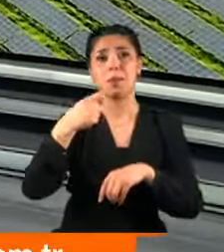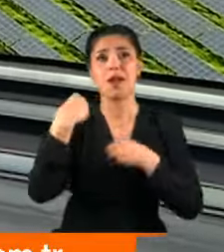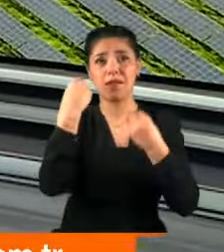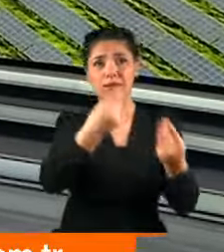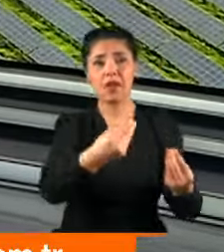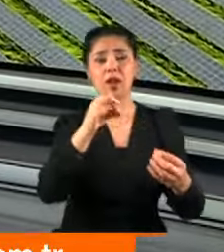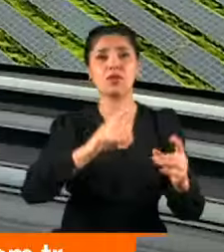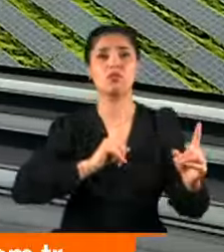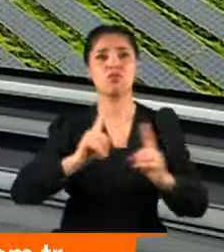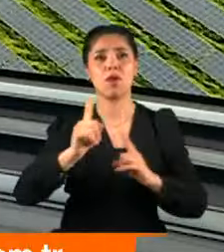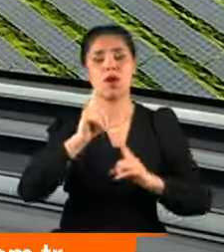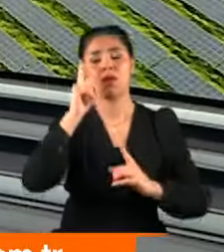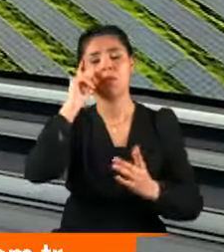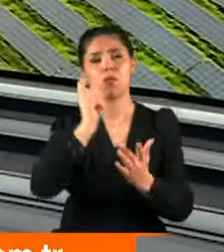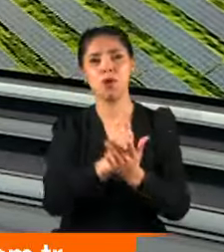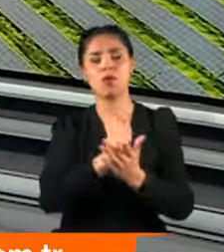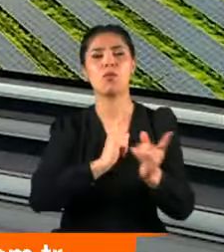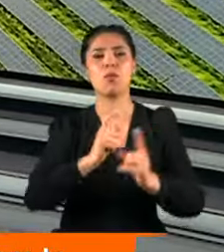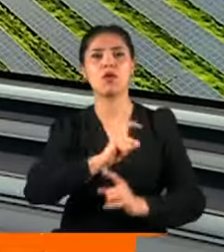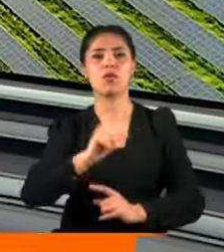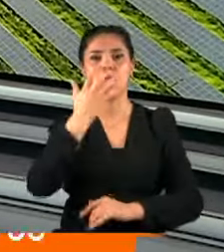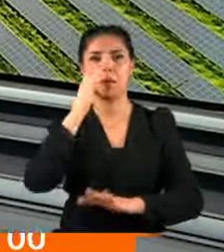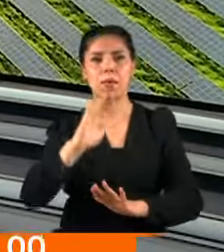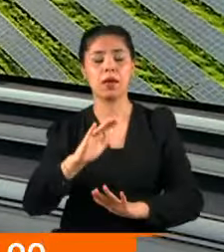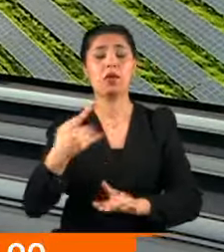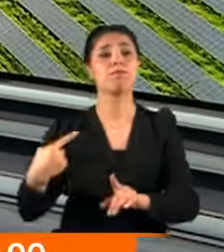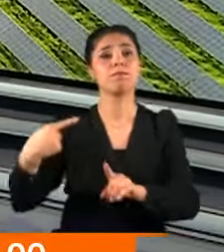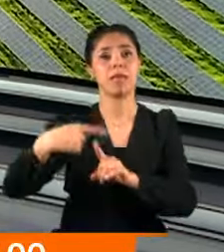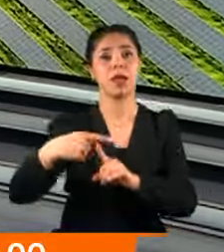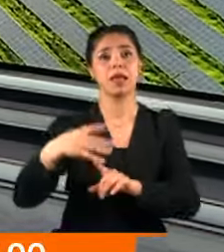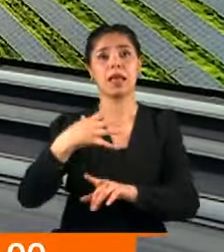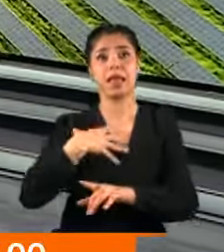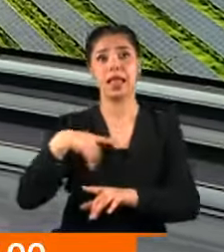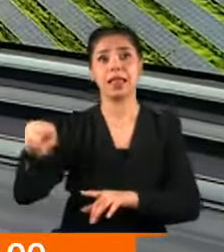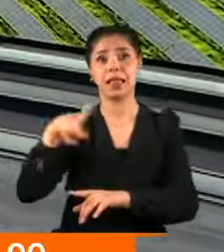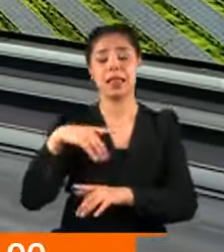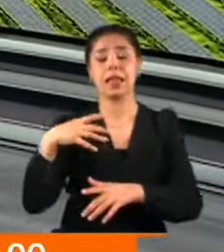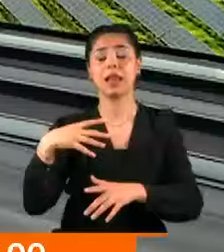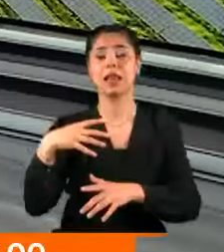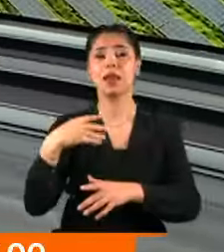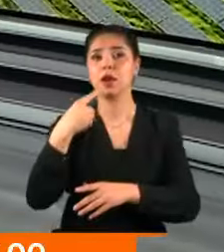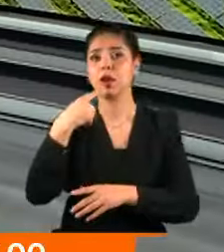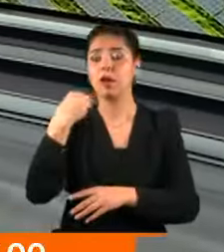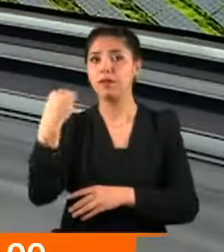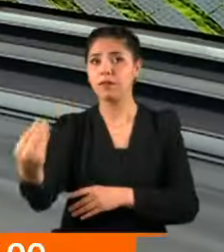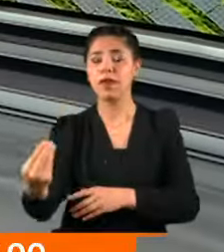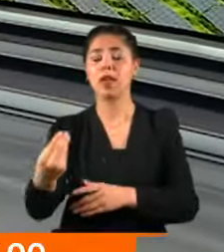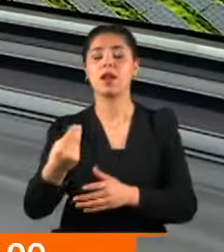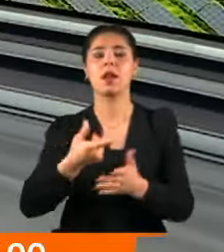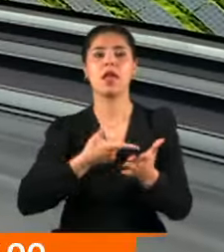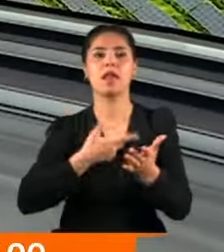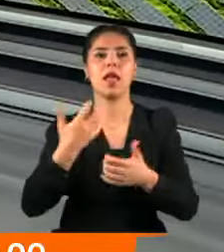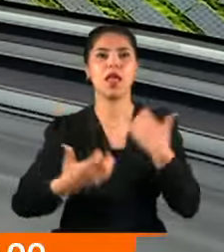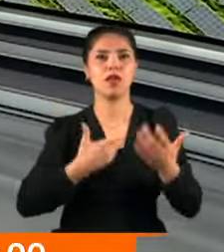başvurdu artık mahkemeden gelecek sonucu bekliyorlar diğer bir yandan da kendilerine vadedilen enerji tarlalarına gidip dolandırıcılardan bir iz de